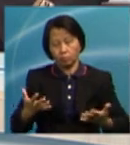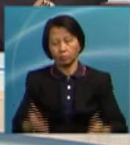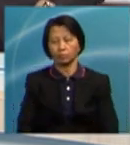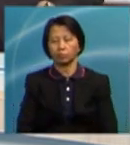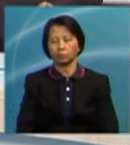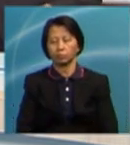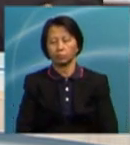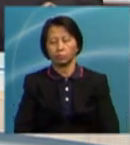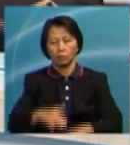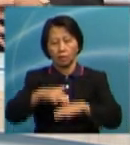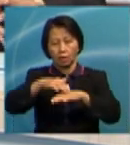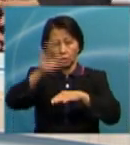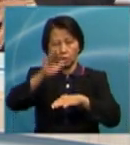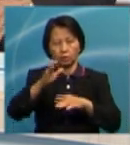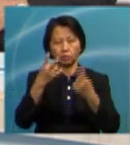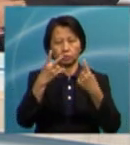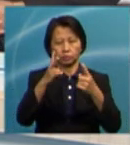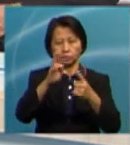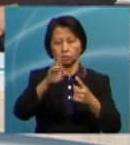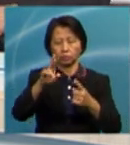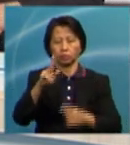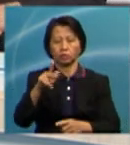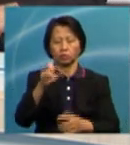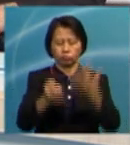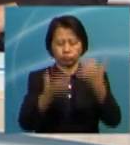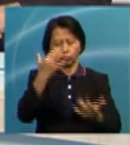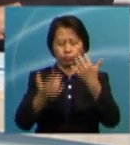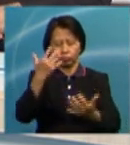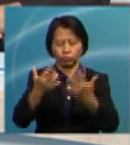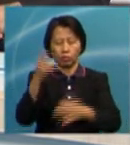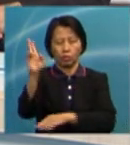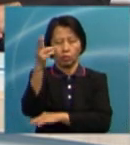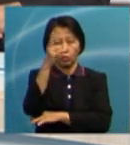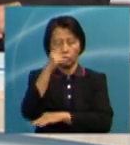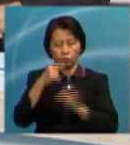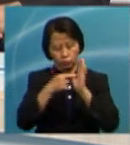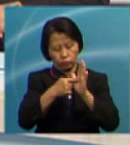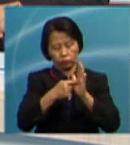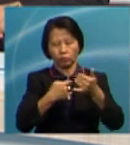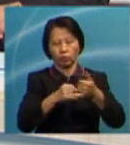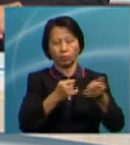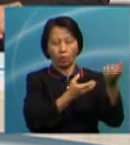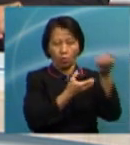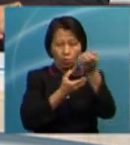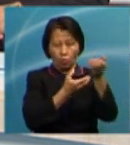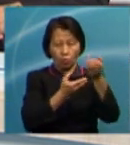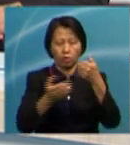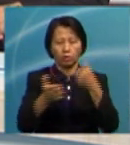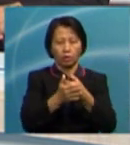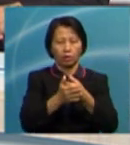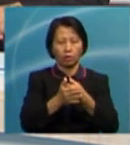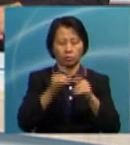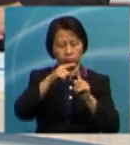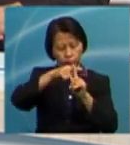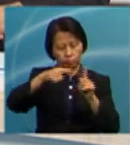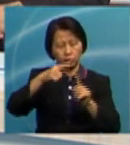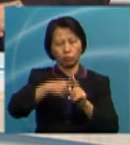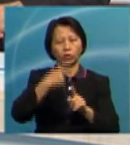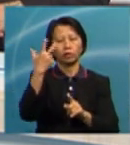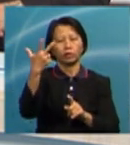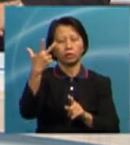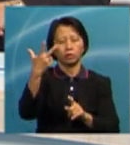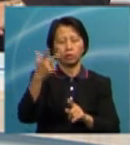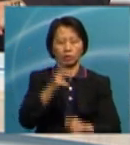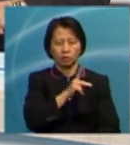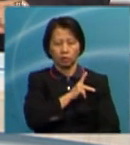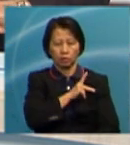dialisis lebih 17000 kes kebakaran hutan dicatat jabatan Bomba dan penyelamat sehingga pertengahan Mac ini